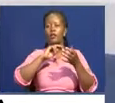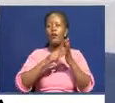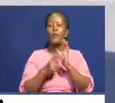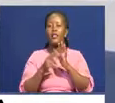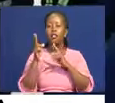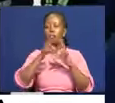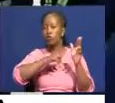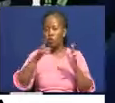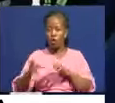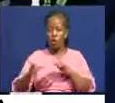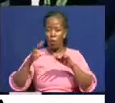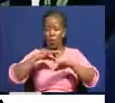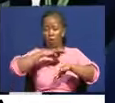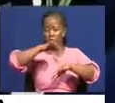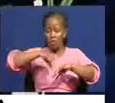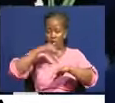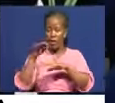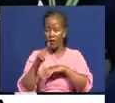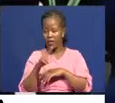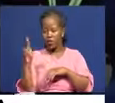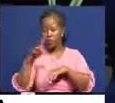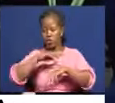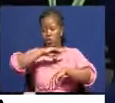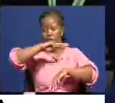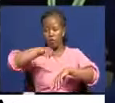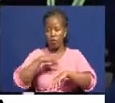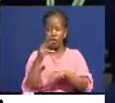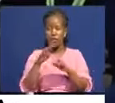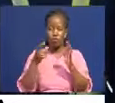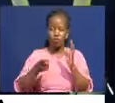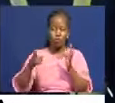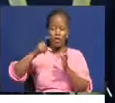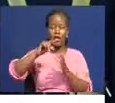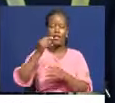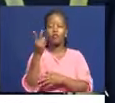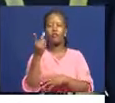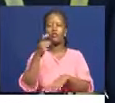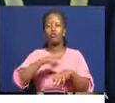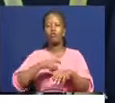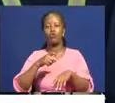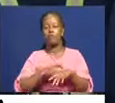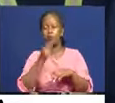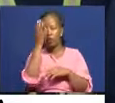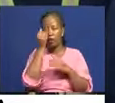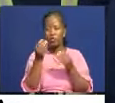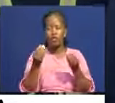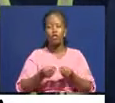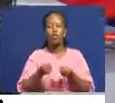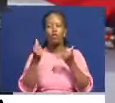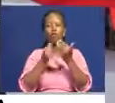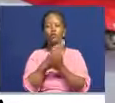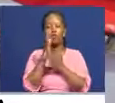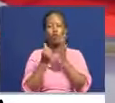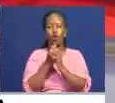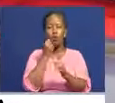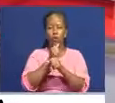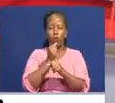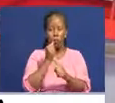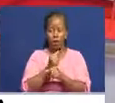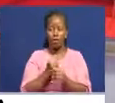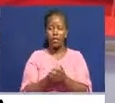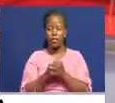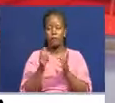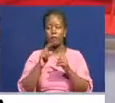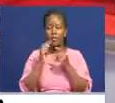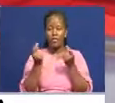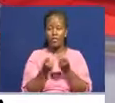saa 3 hadi saa 4 utalazimika kuongezwa kwa mara 2. Ili kukamilisha kazi ya ndani ya muda, timu ya majaribio ilifanya